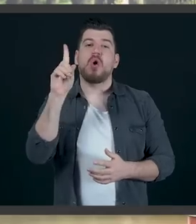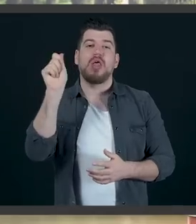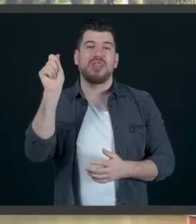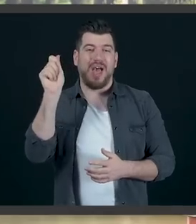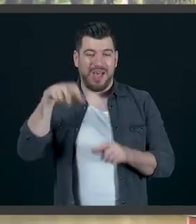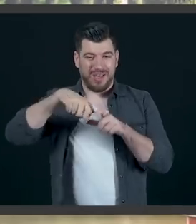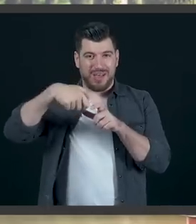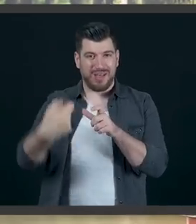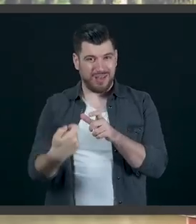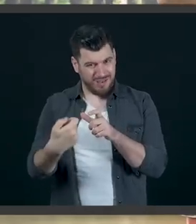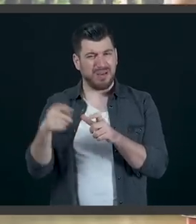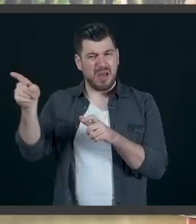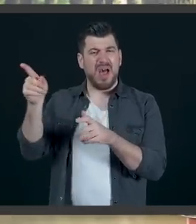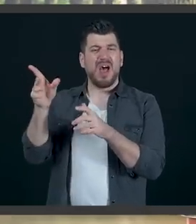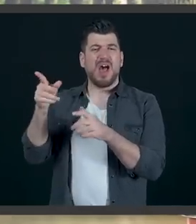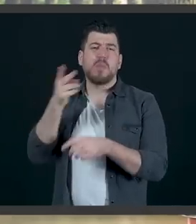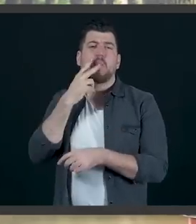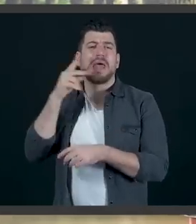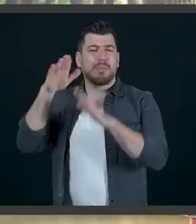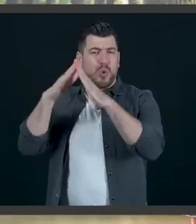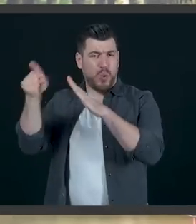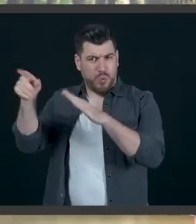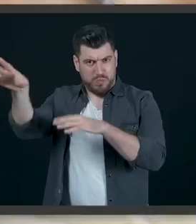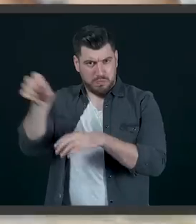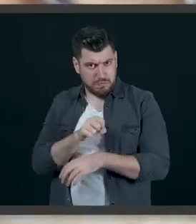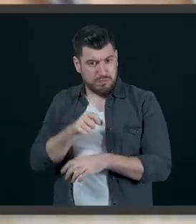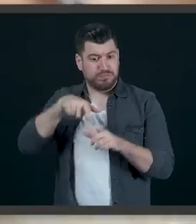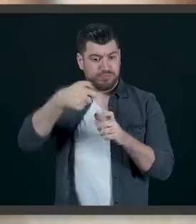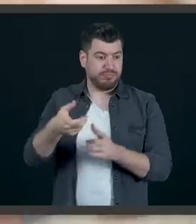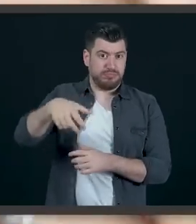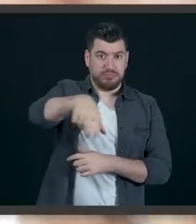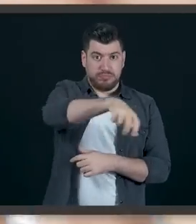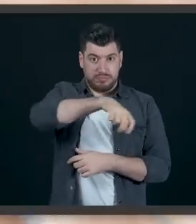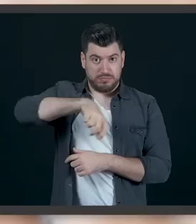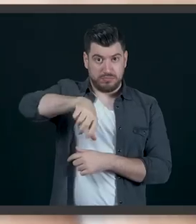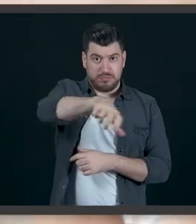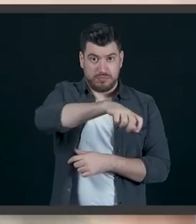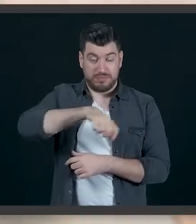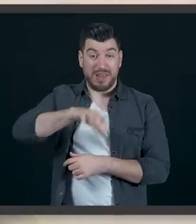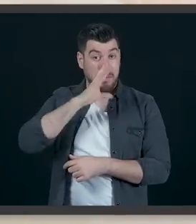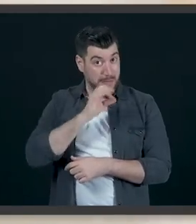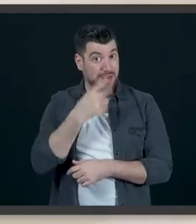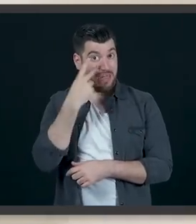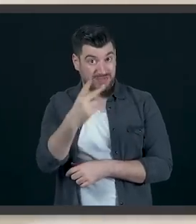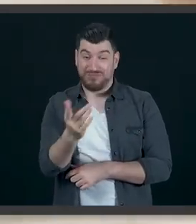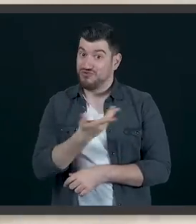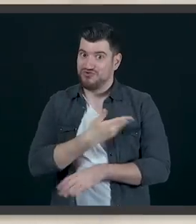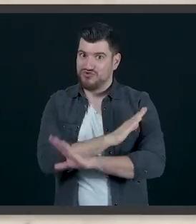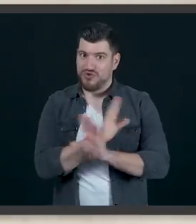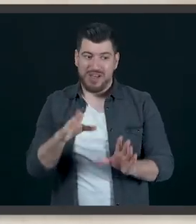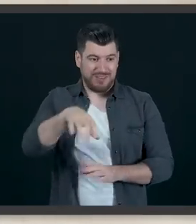περίπτερα, 3,30 το κουτάκι, νομίζω ότι θα πάθει την πλάκα σας, αλλά θα ρίξουμε και μία σόδα από